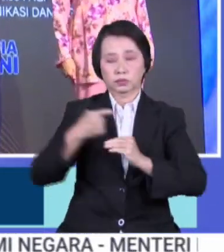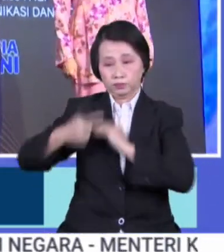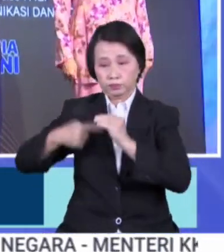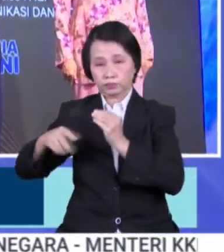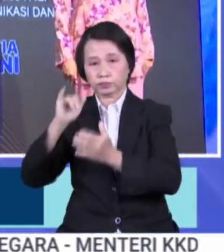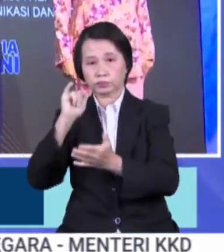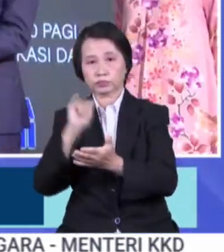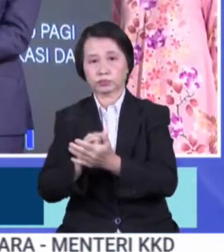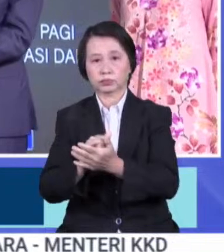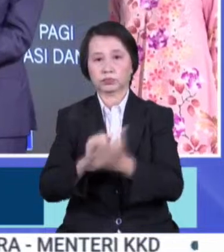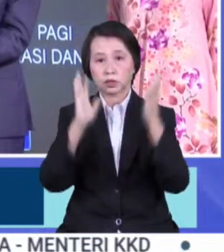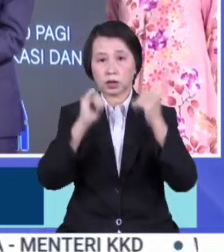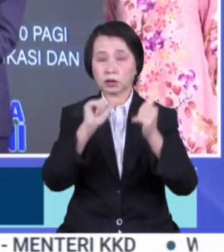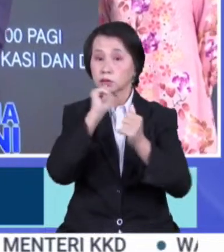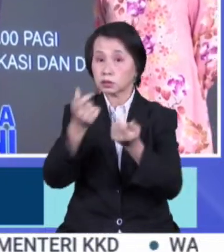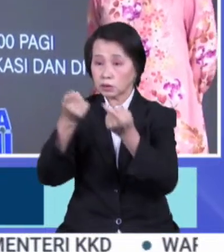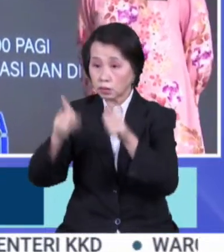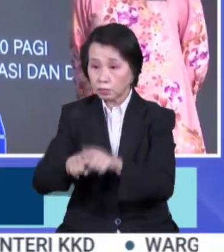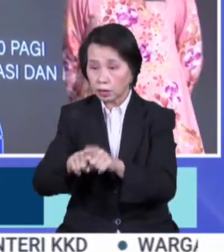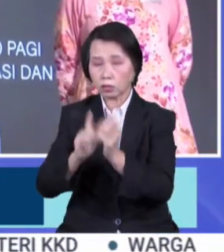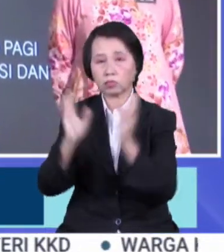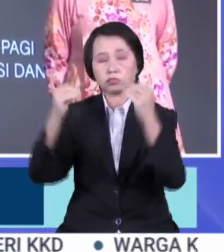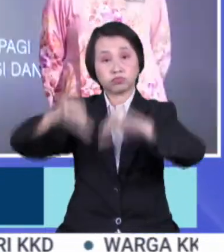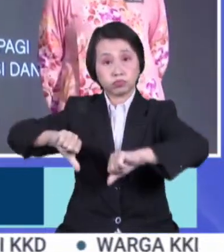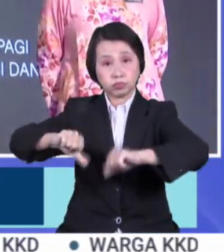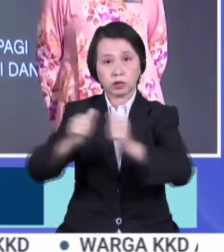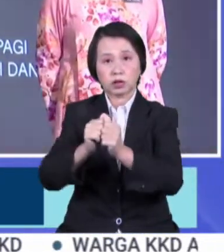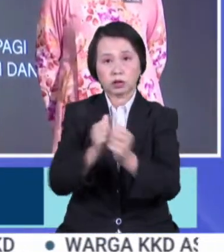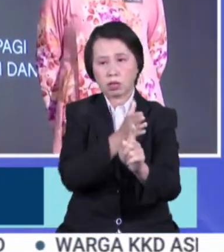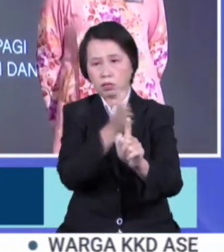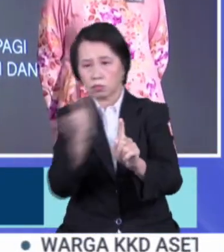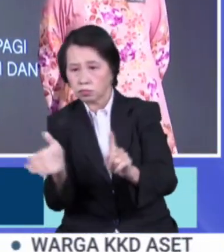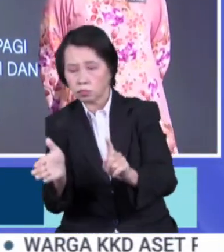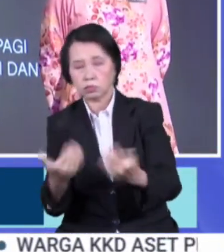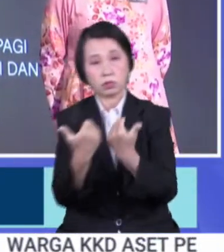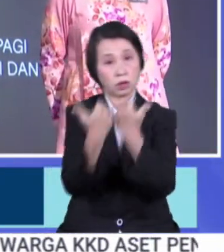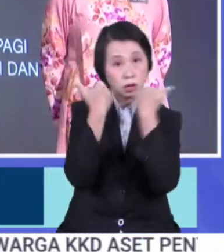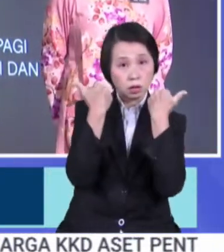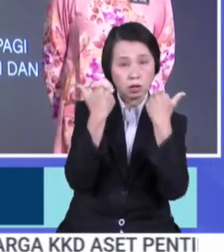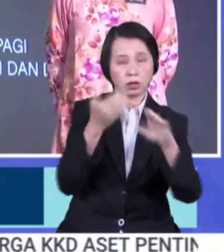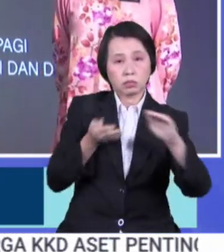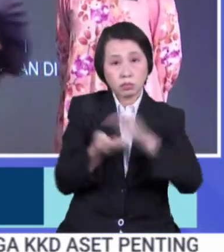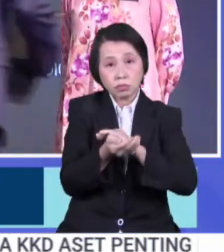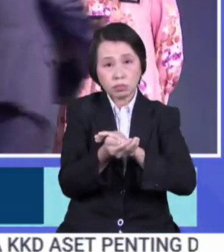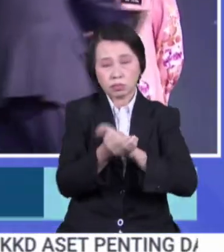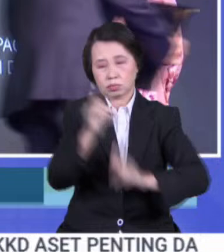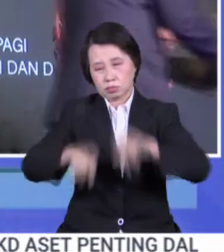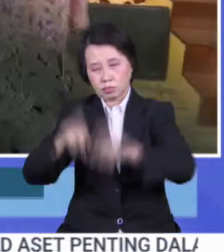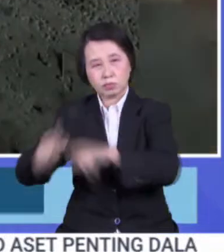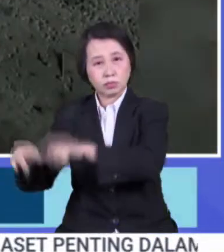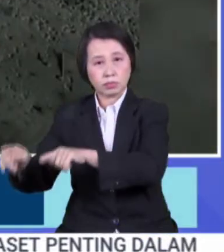harus dipelihara agar tidak berlaku kepincangan, penyelewengan, rasuah dan sebagainya.